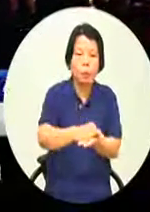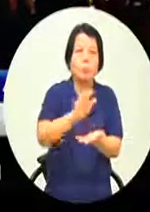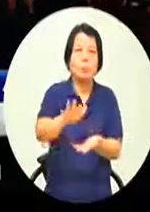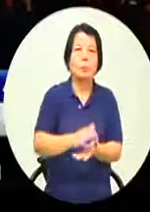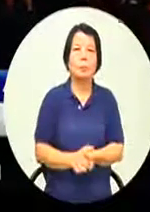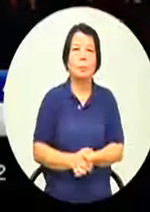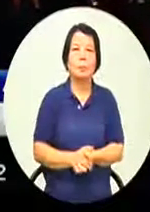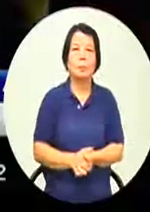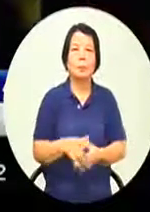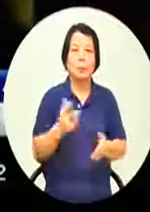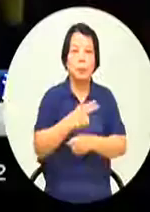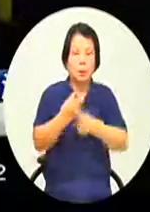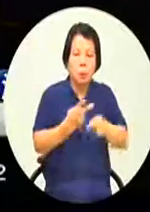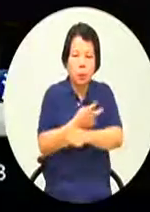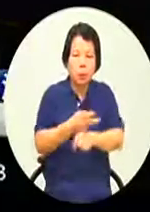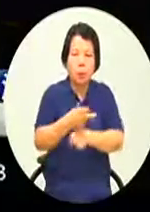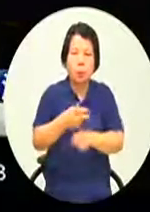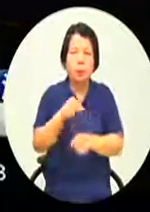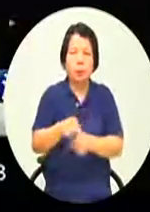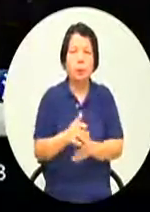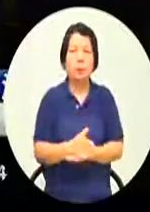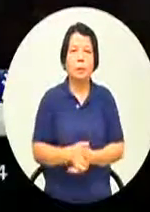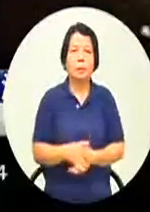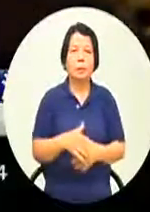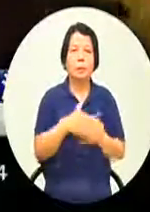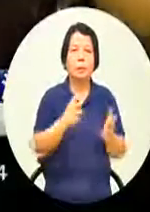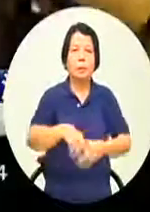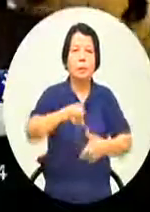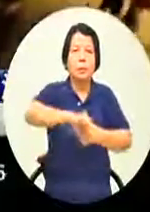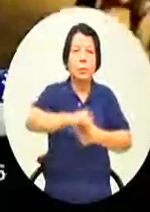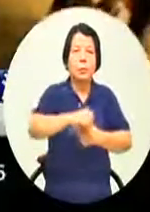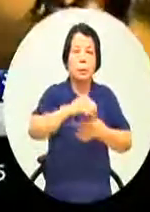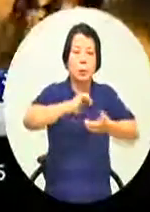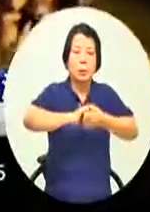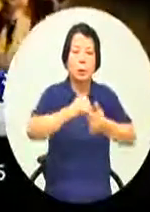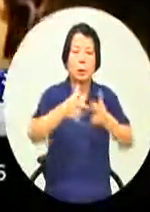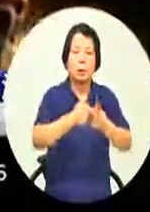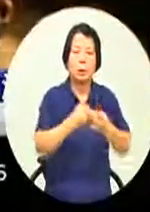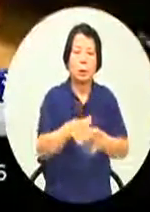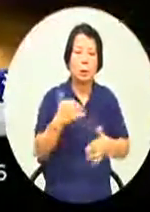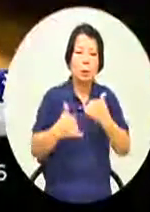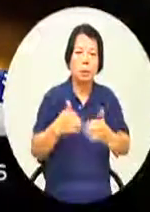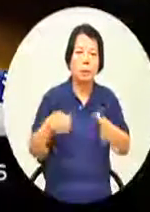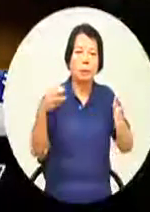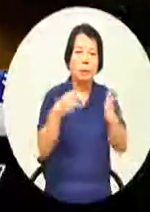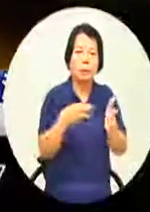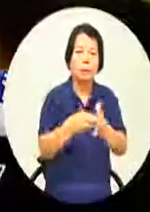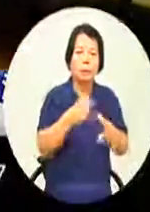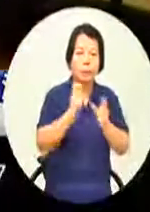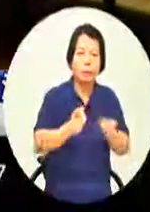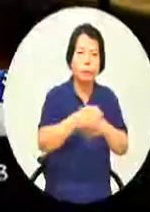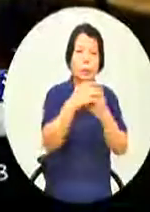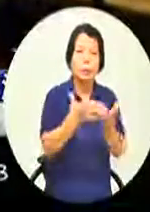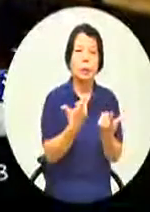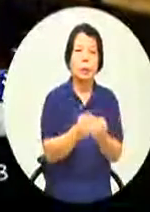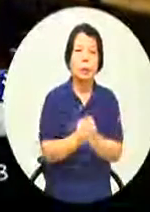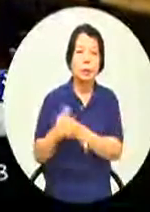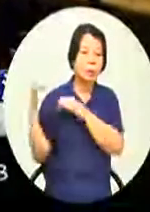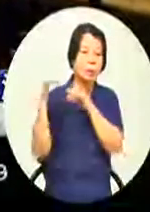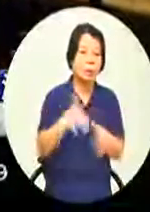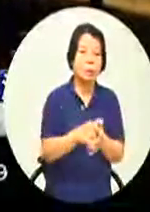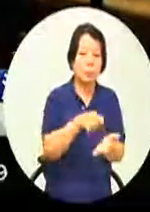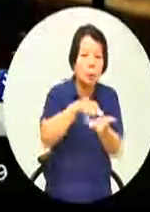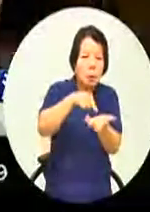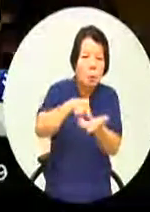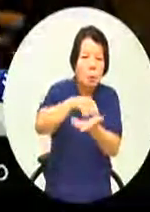走了多久？走了差不多2个多小时。 另一边，茄顶的新达渔港也是不少抓宝民众拜宝可梦所赐，人潮涌